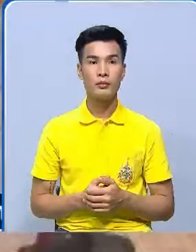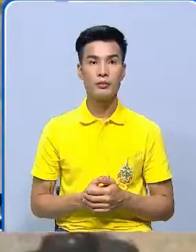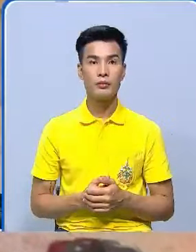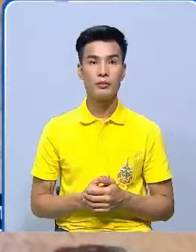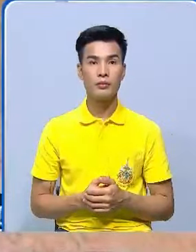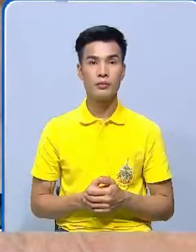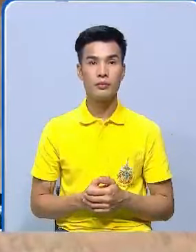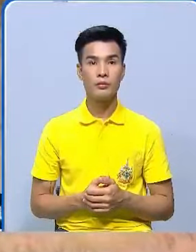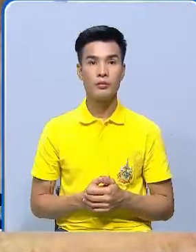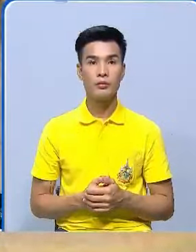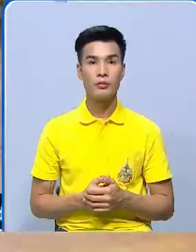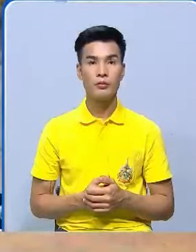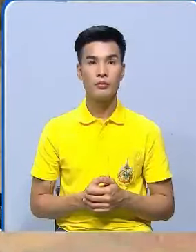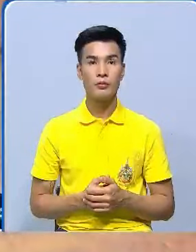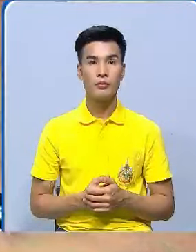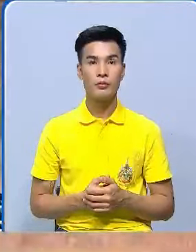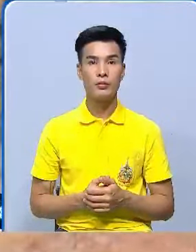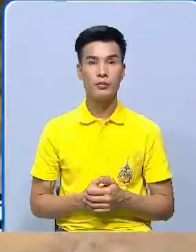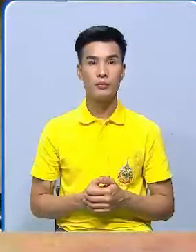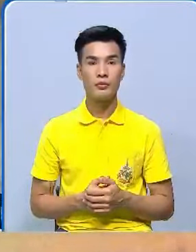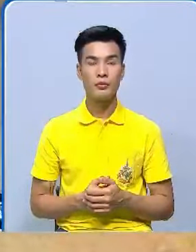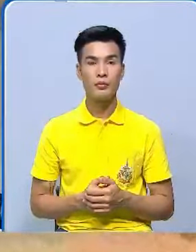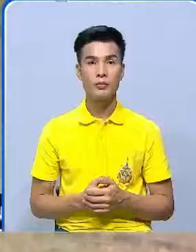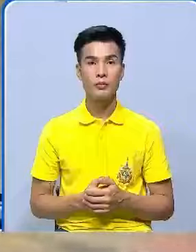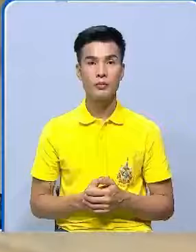เดี๋ยวมาแล้วแล้วถ้าผมได้แล้วที่ผมจะ